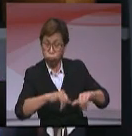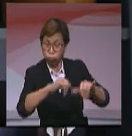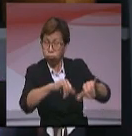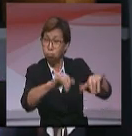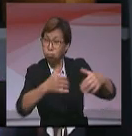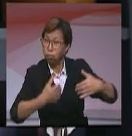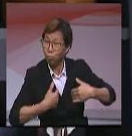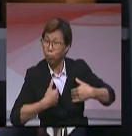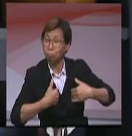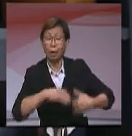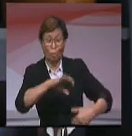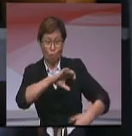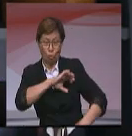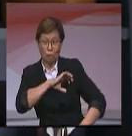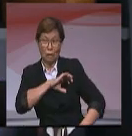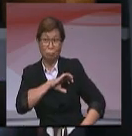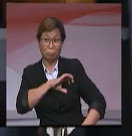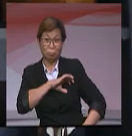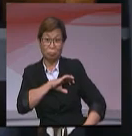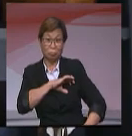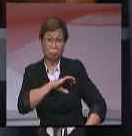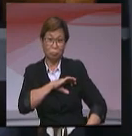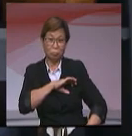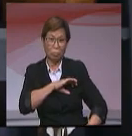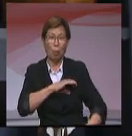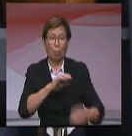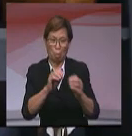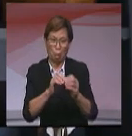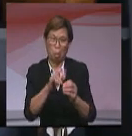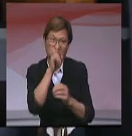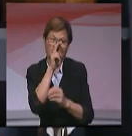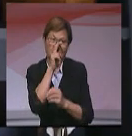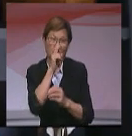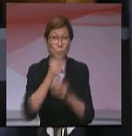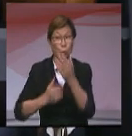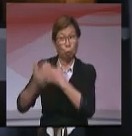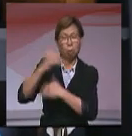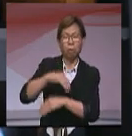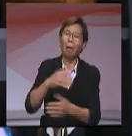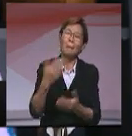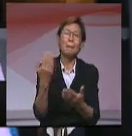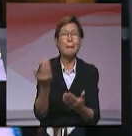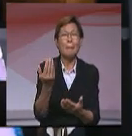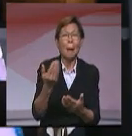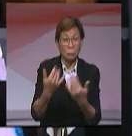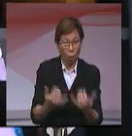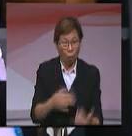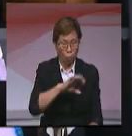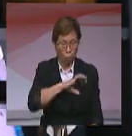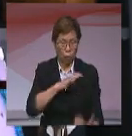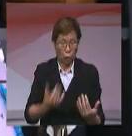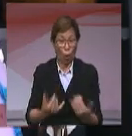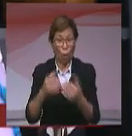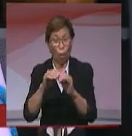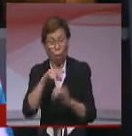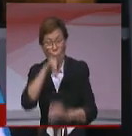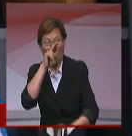Dan tindakan polis adalah lebih tegas daripada biasa. Sebab itulah kita lihat